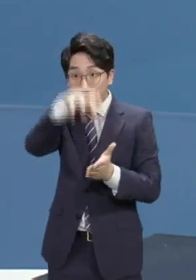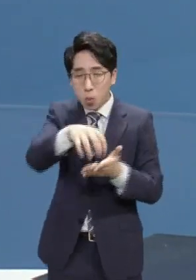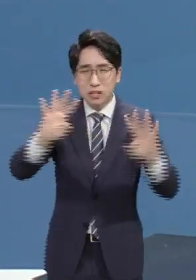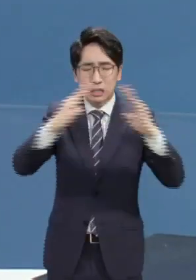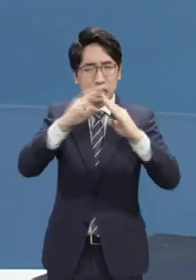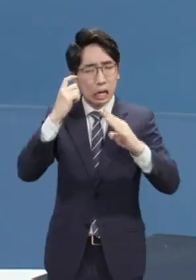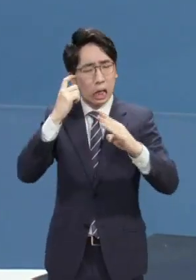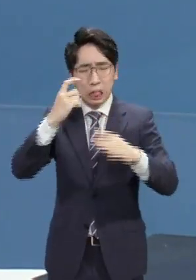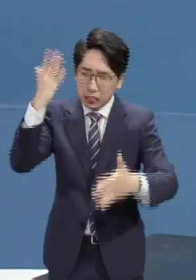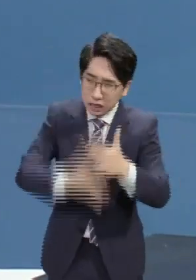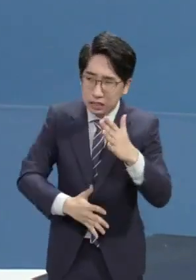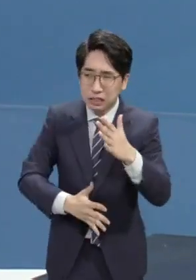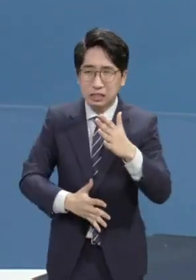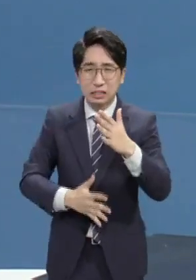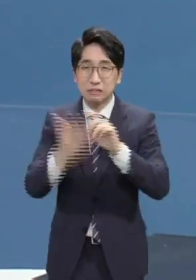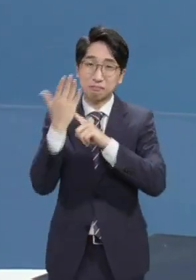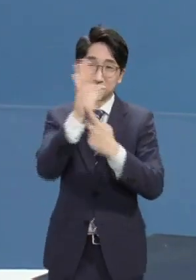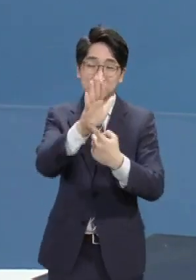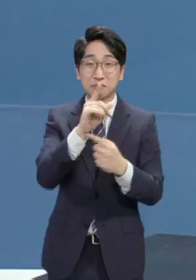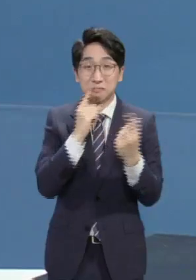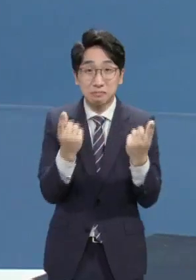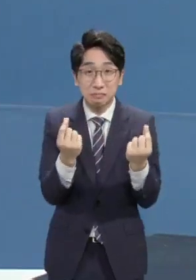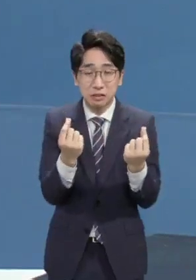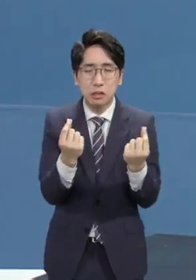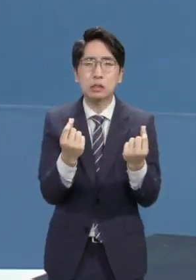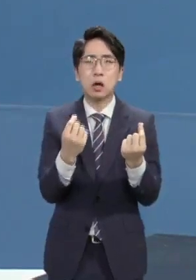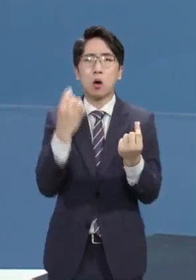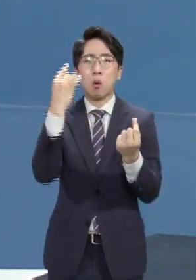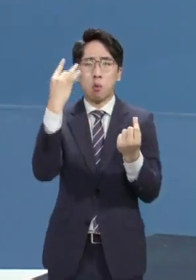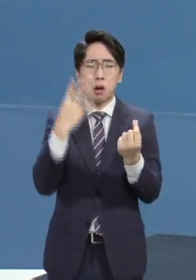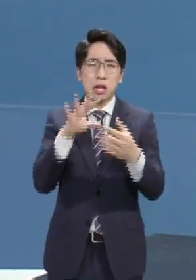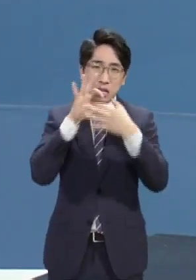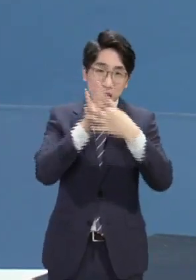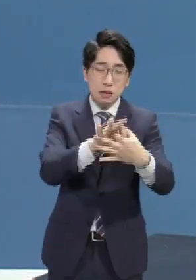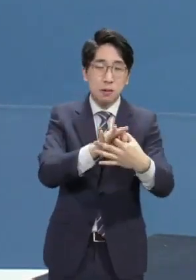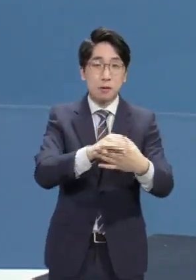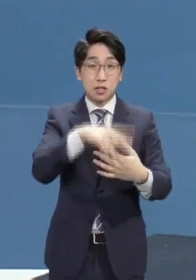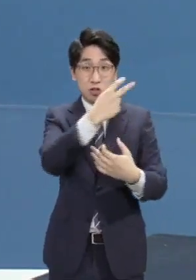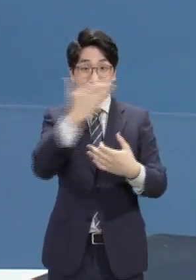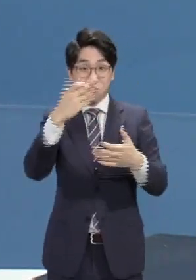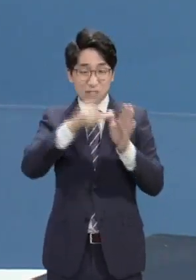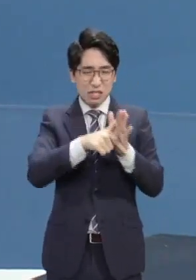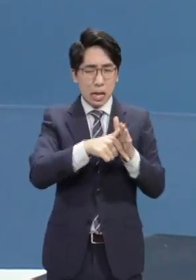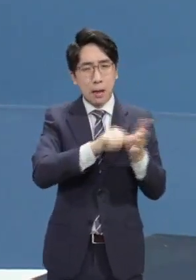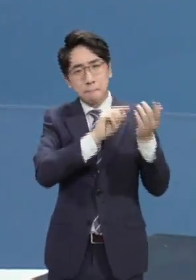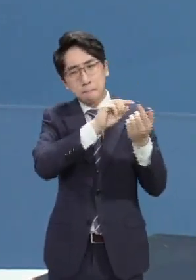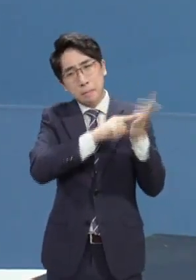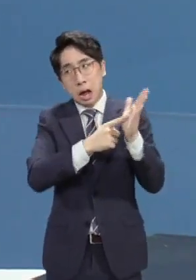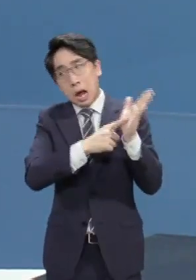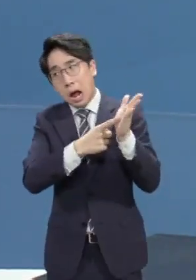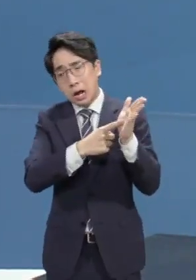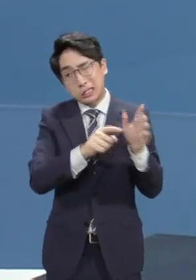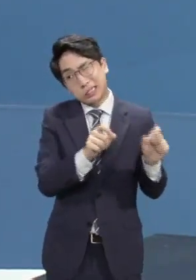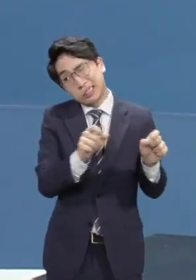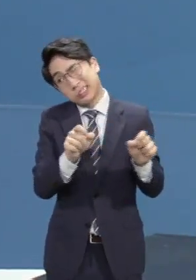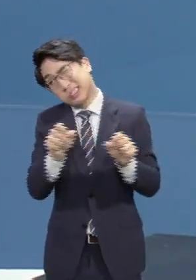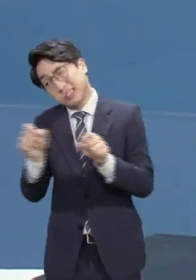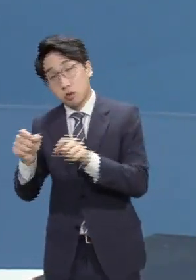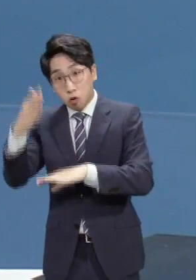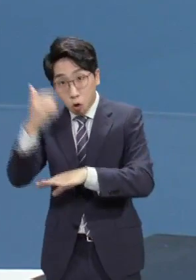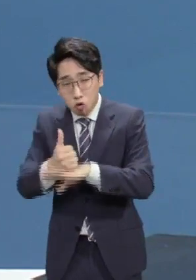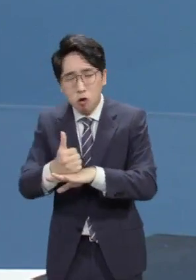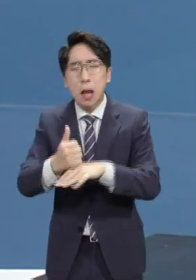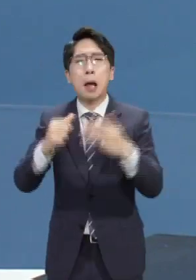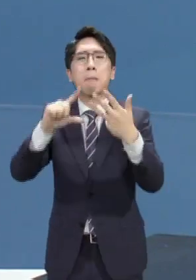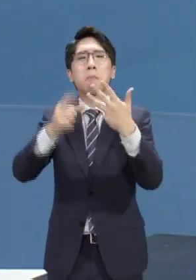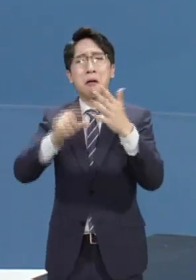그때 저희가 보들 했던 내용이 우리 초부터 계속 발표가 좀 늦춰 지다가 아 지난 8월에 서야 발표가 되잖아요